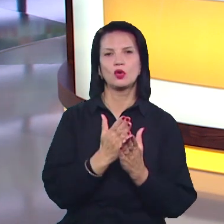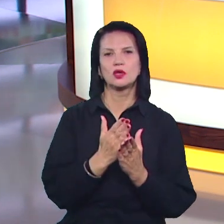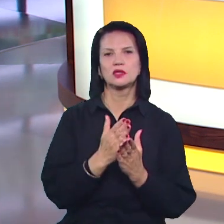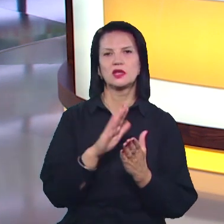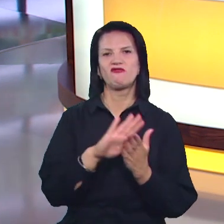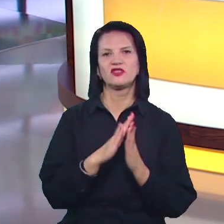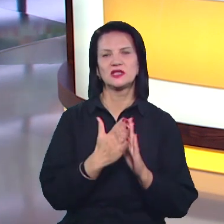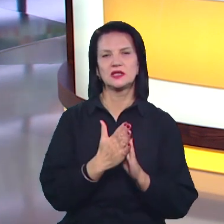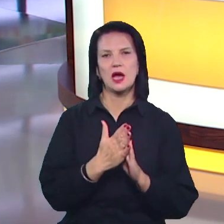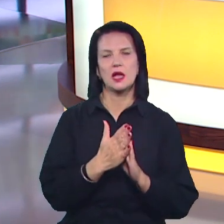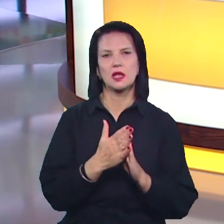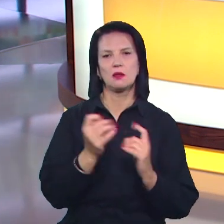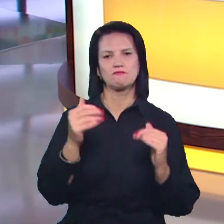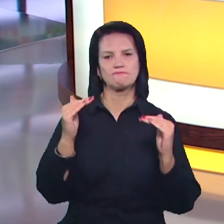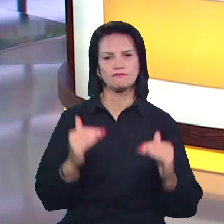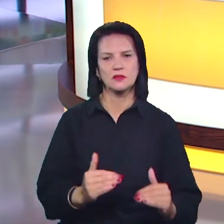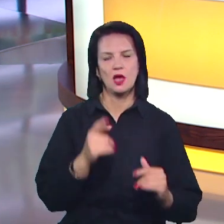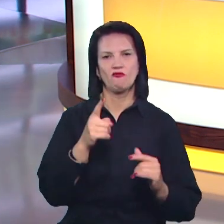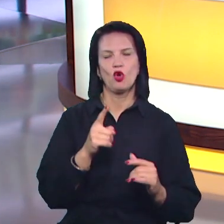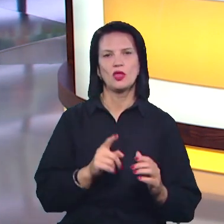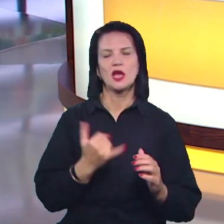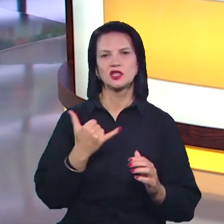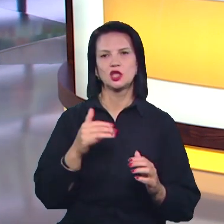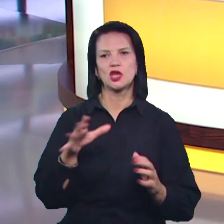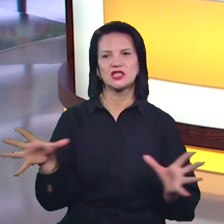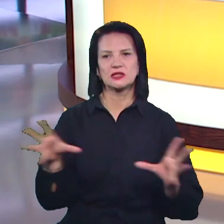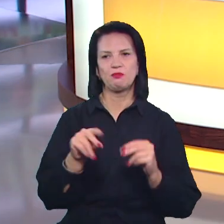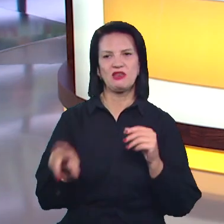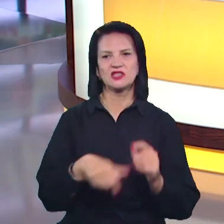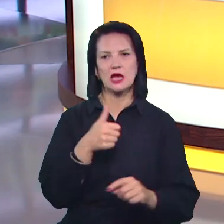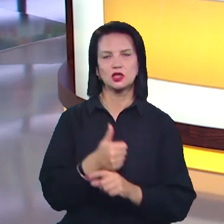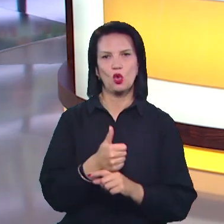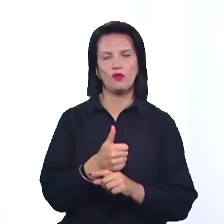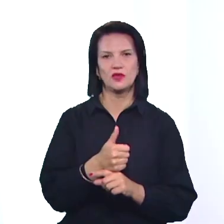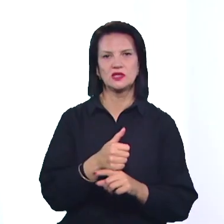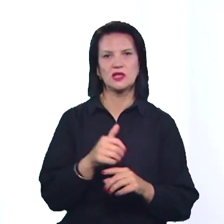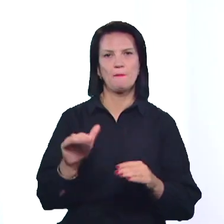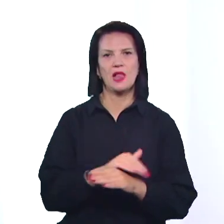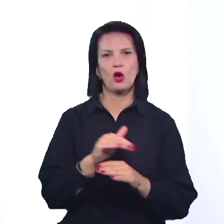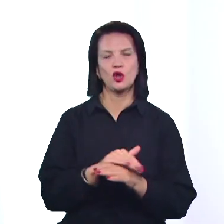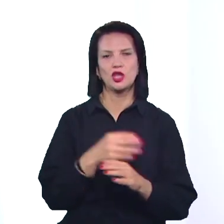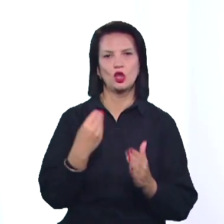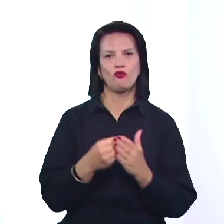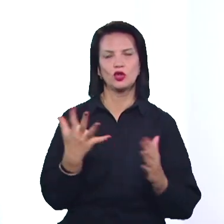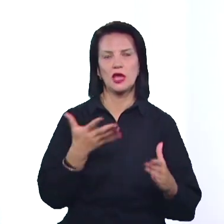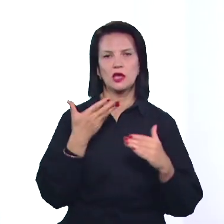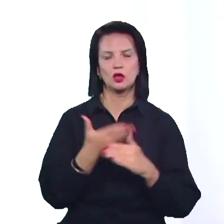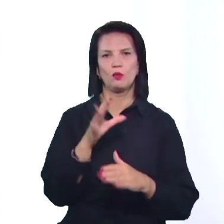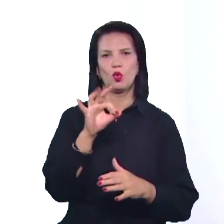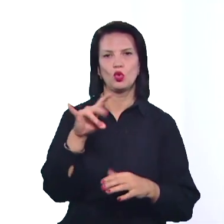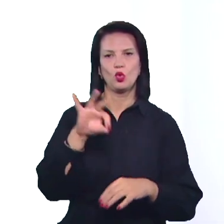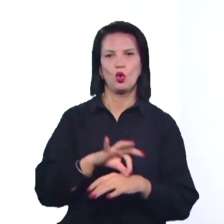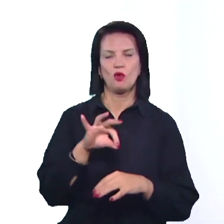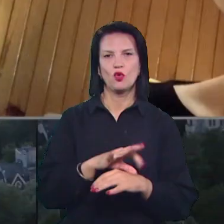ремісії, і вона стала співзасновницею благодійного фонду, який допомагає онкохворим жінкам. І Дарина з нами зараз на